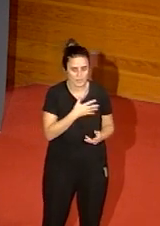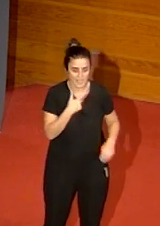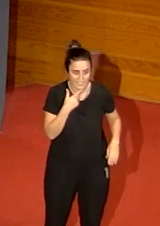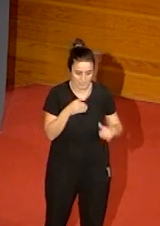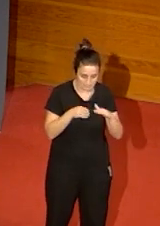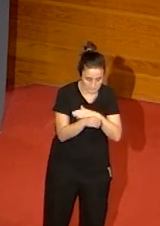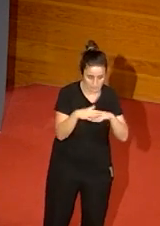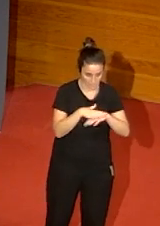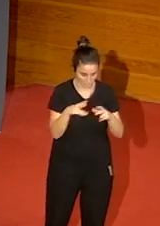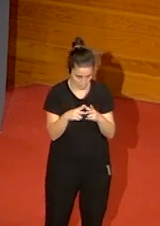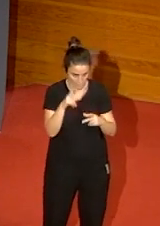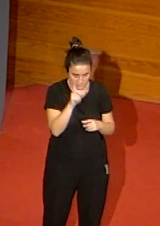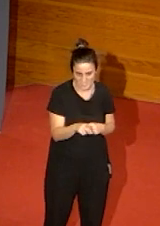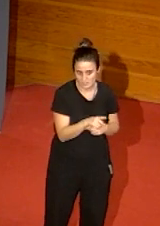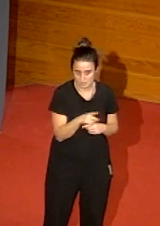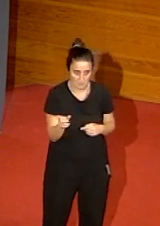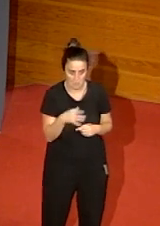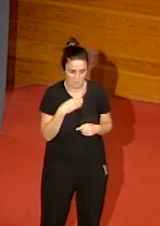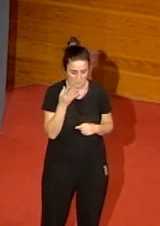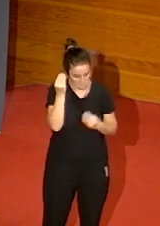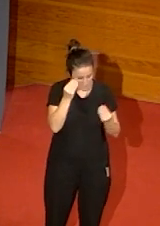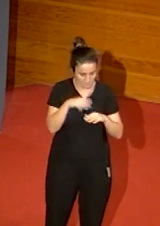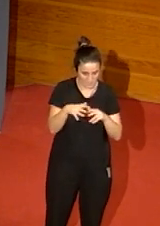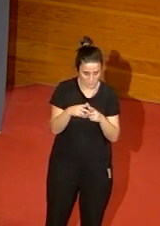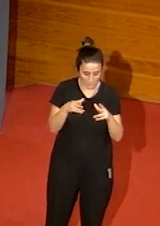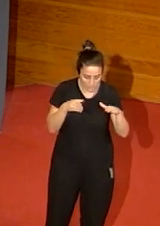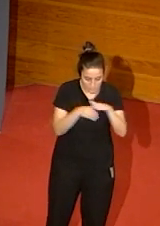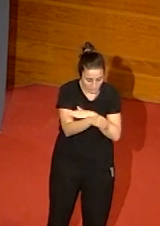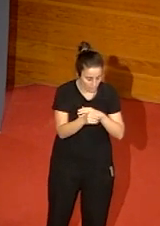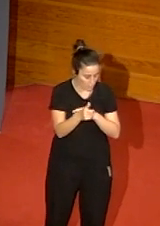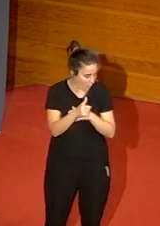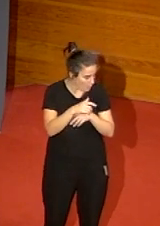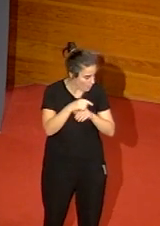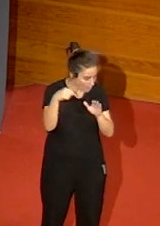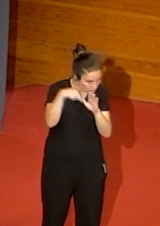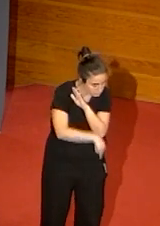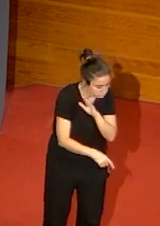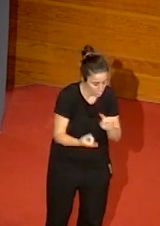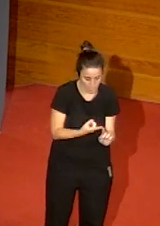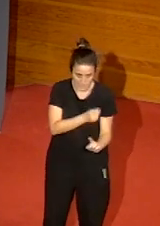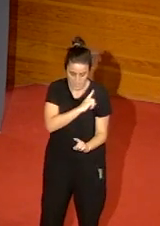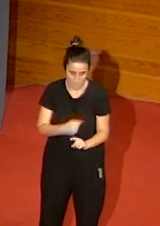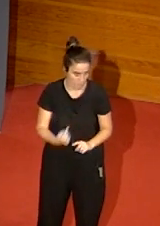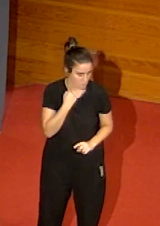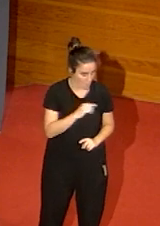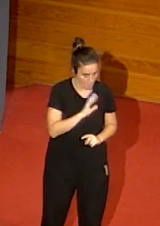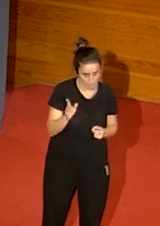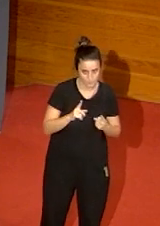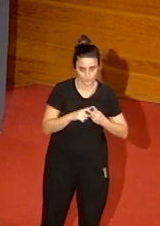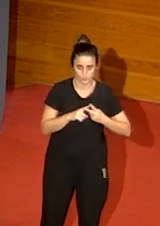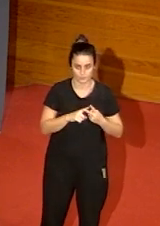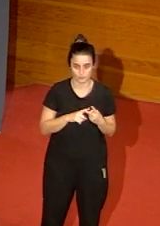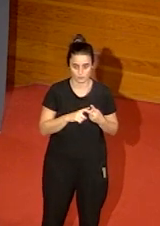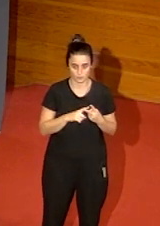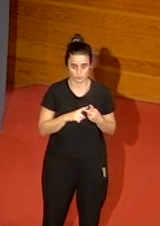ez du merezi galtzen zaretelako da un ozeano sin fondo, Eta bigarrena, ez dakit bigarrena